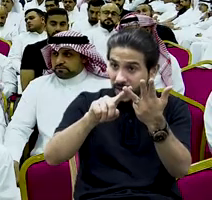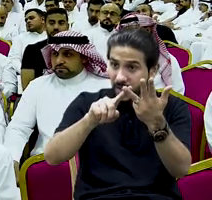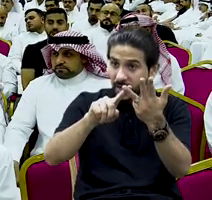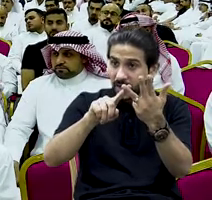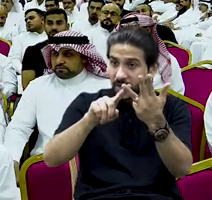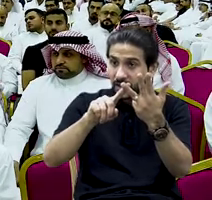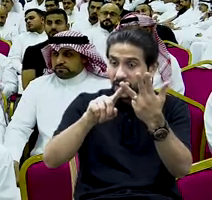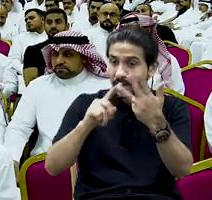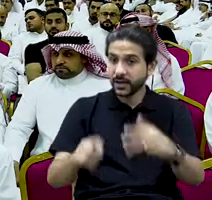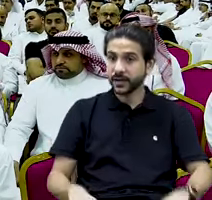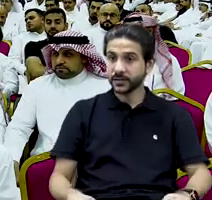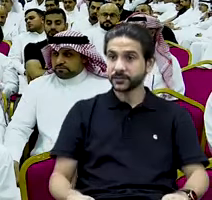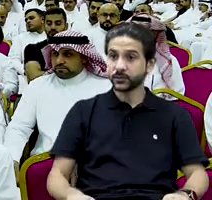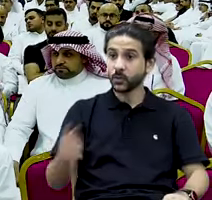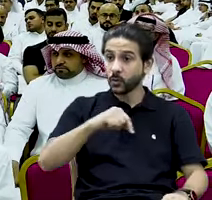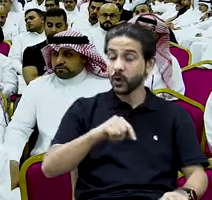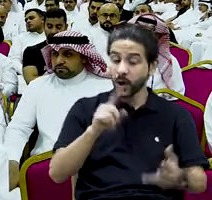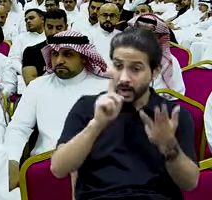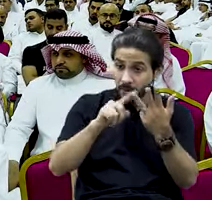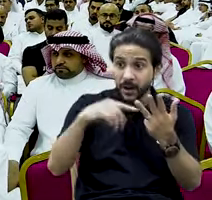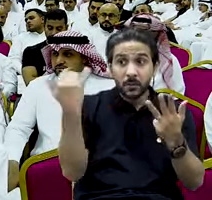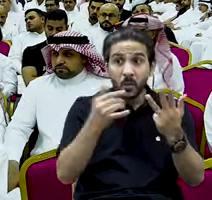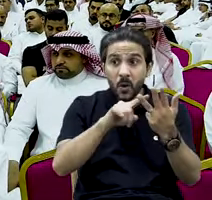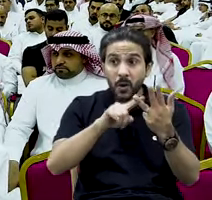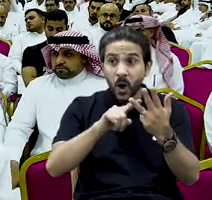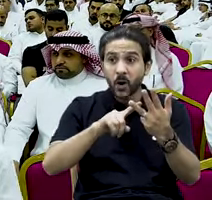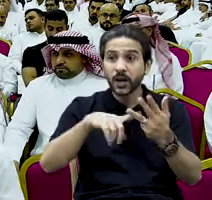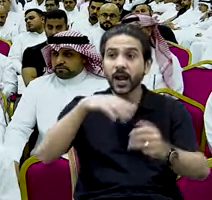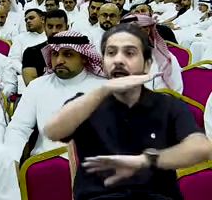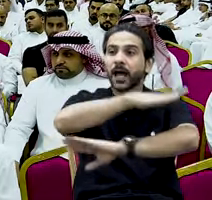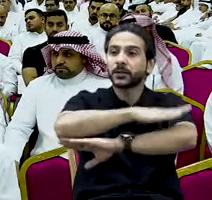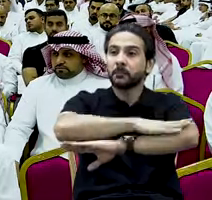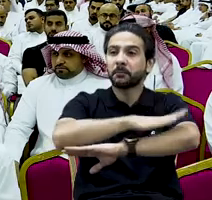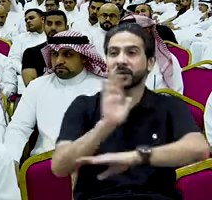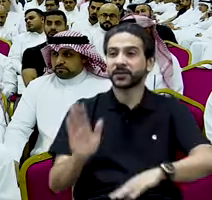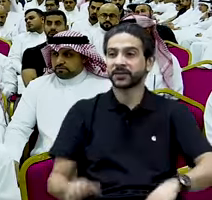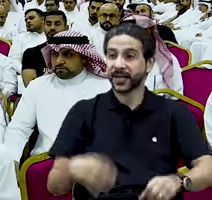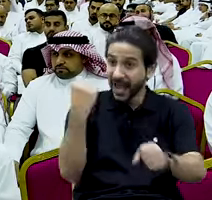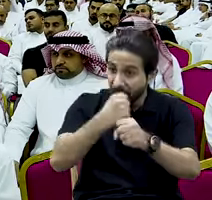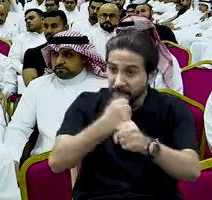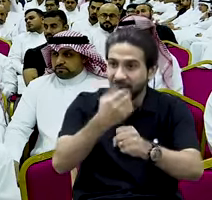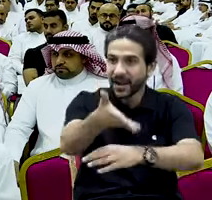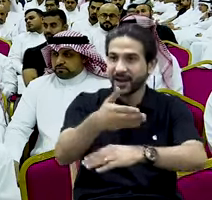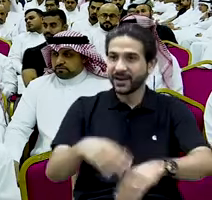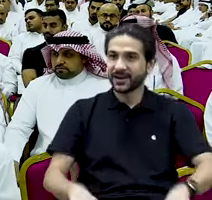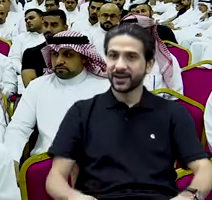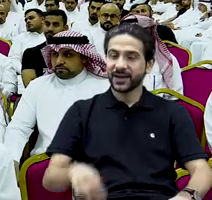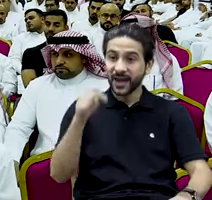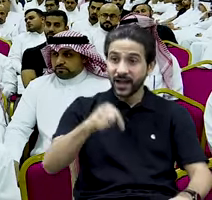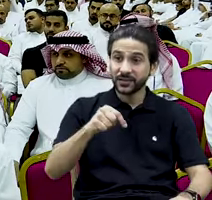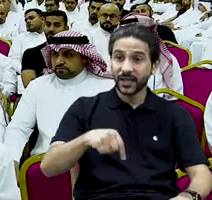الرابعه وهي التمحور حول علم السلوك اصبح علم النفس